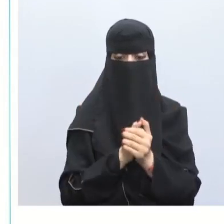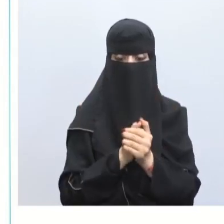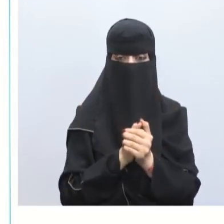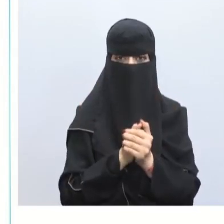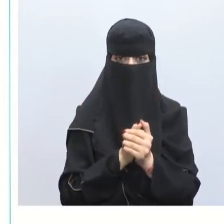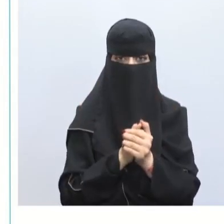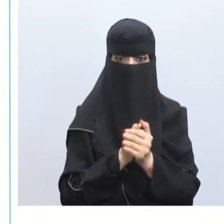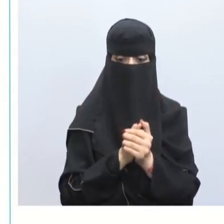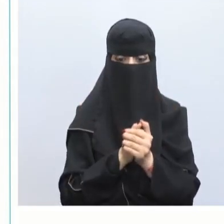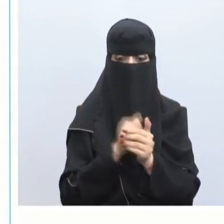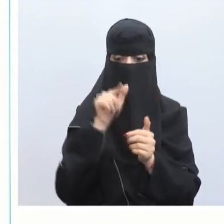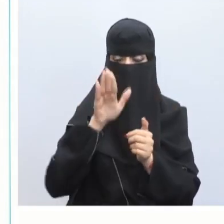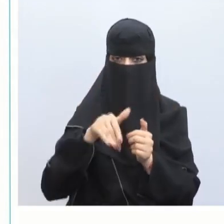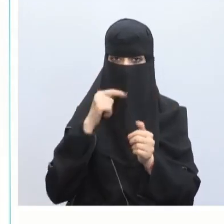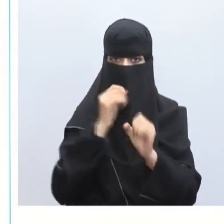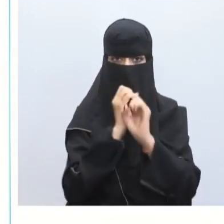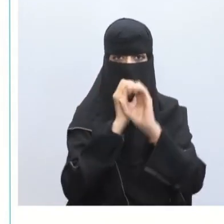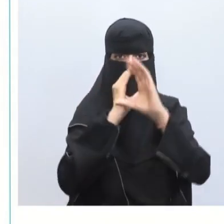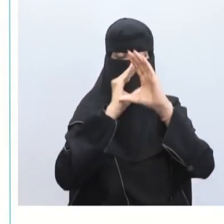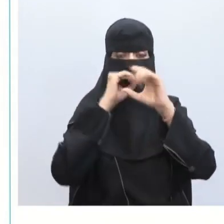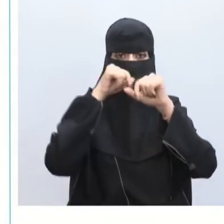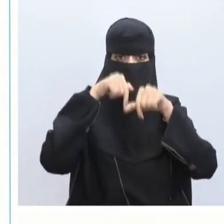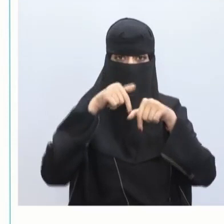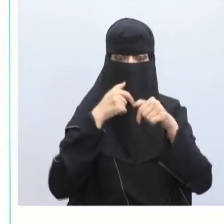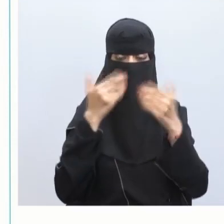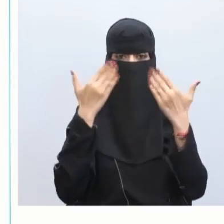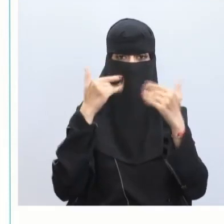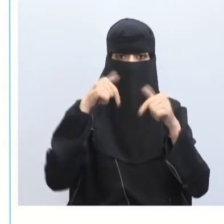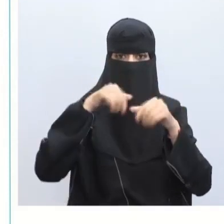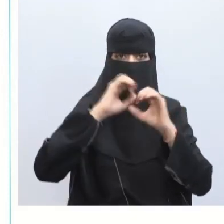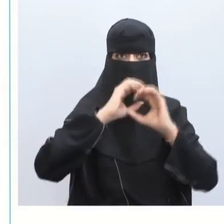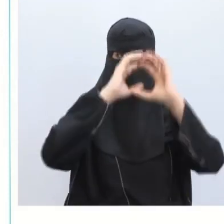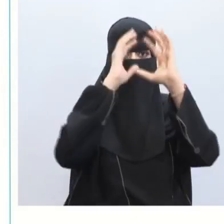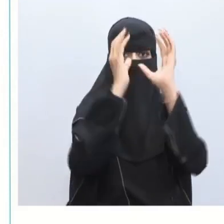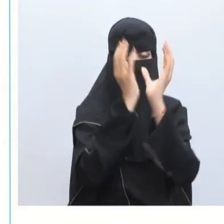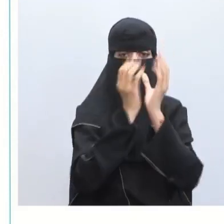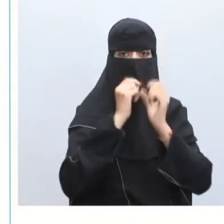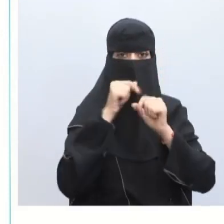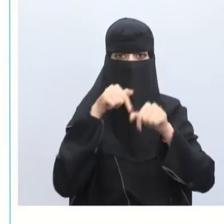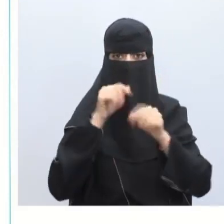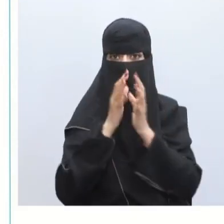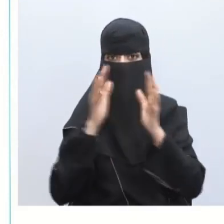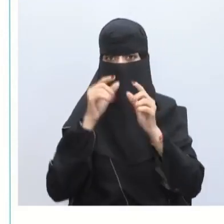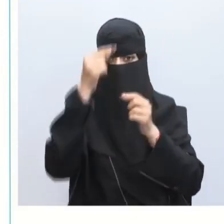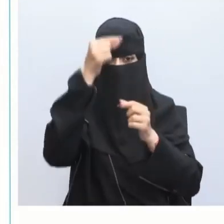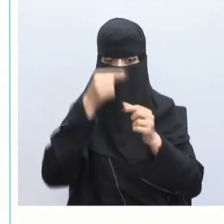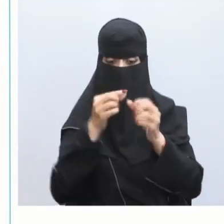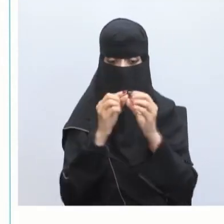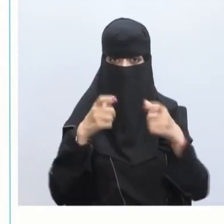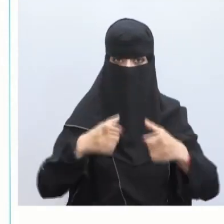الطقس وذكرنا انه بالون هواء كبير يرفق مع